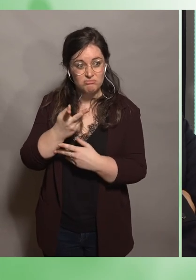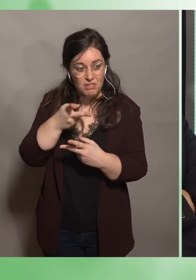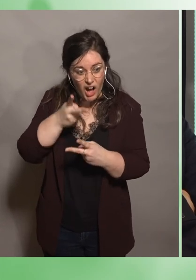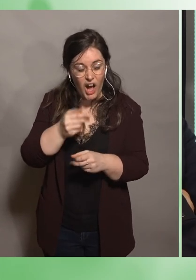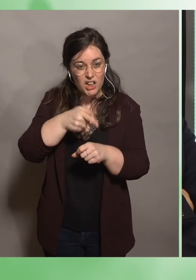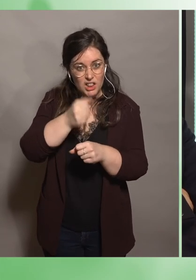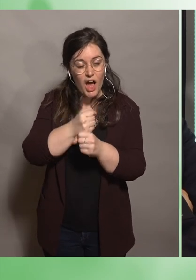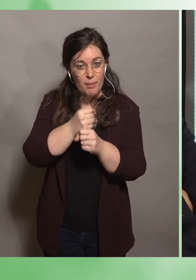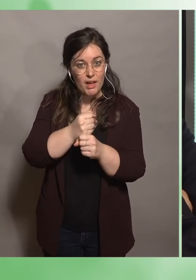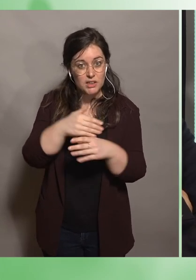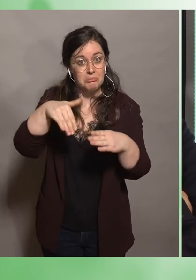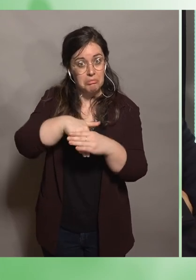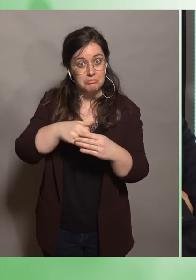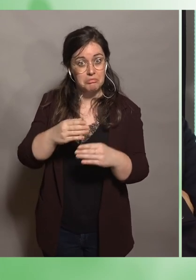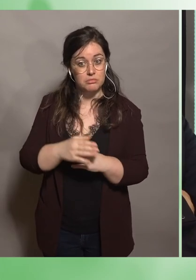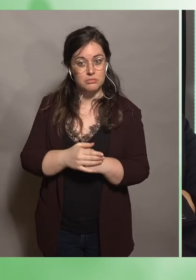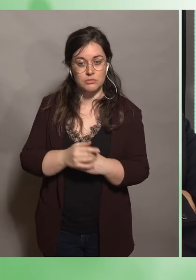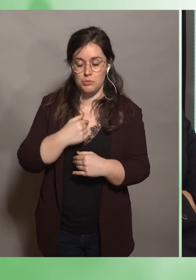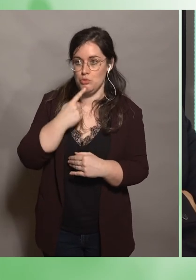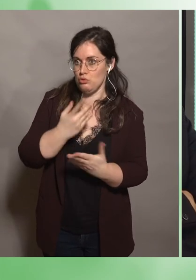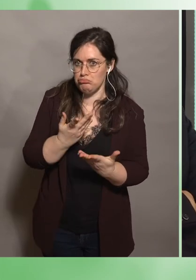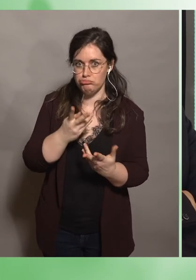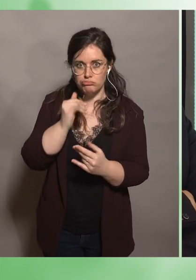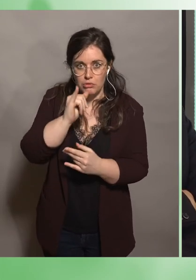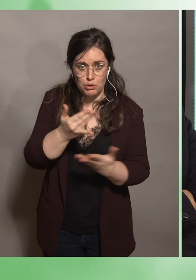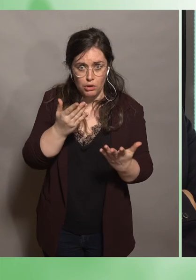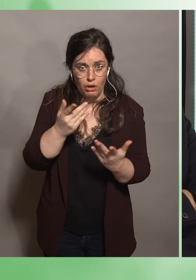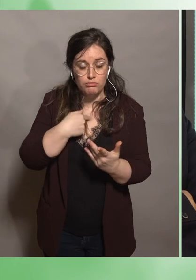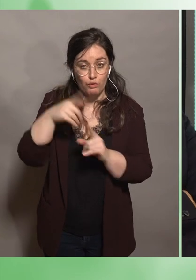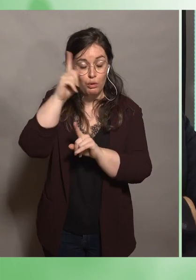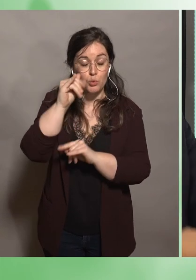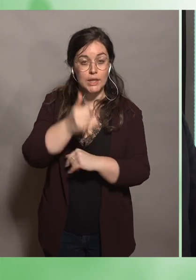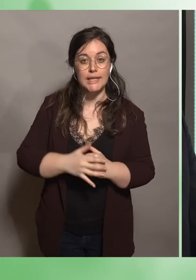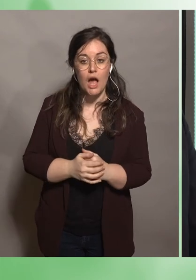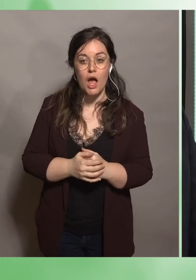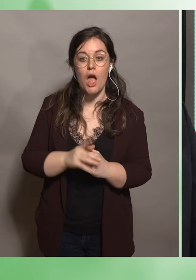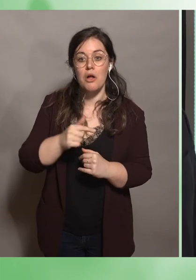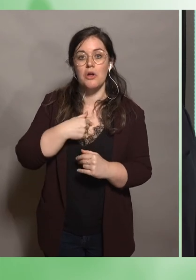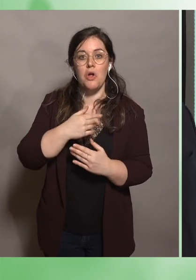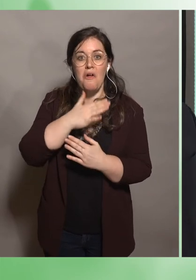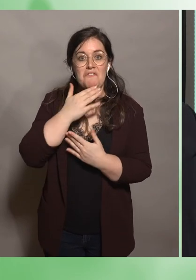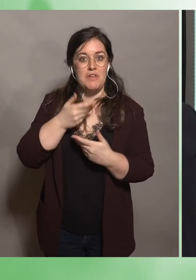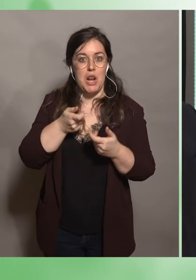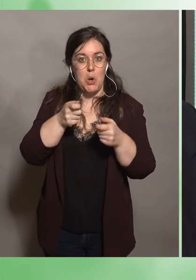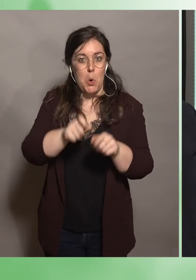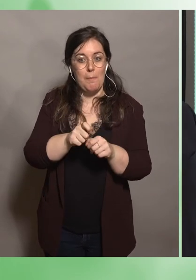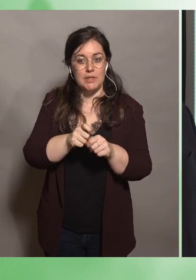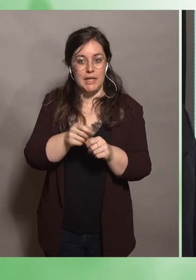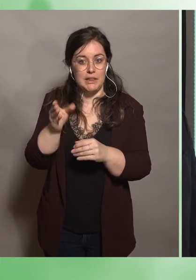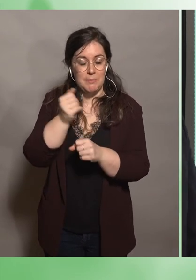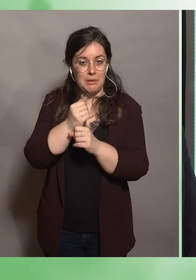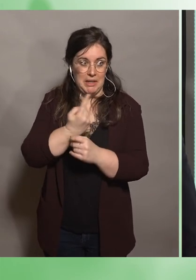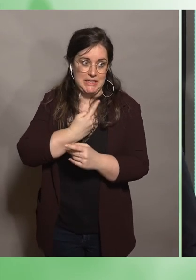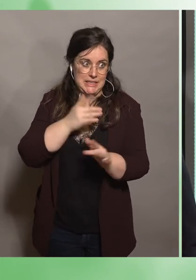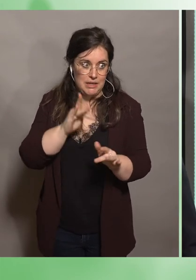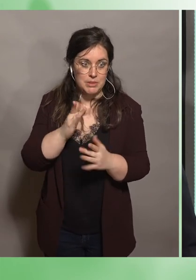Könnte die arbeiten? Und ich habe gesagt, na, ich gehe einmal davon aus, aber ich habe viel, viel kompetentere Mitarbeiterin, als ich selber bin. Das